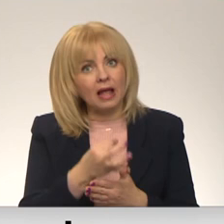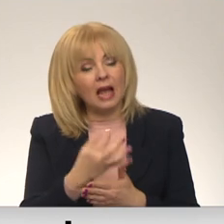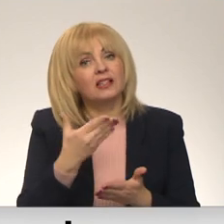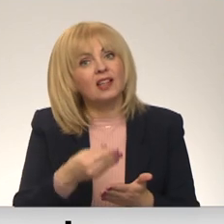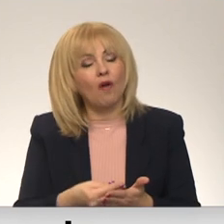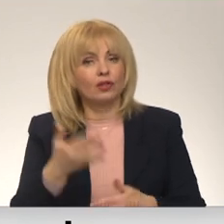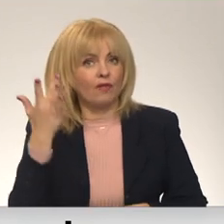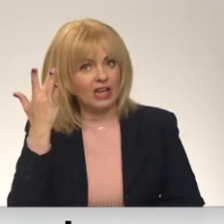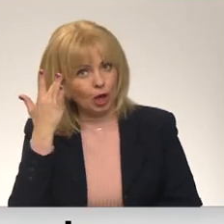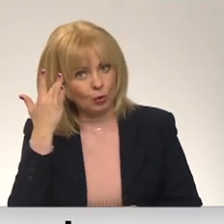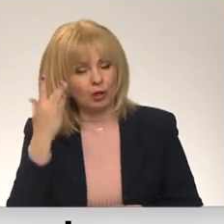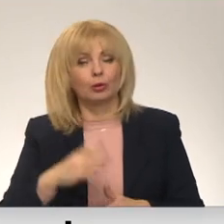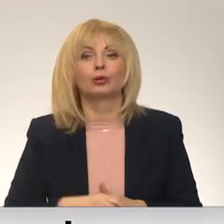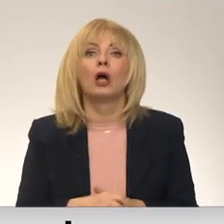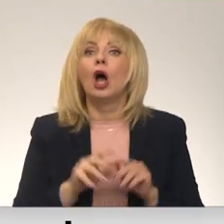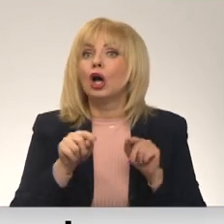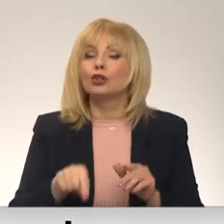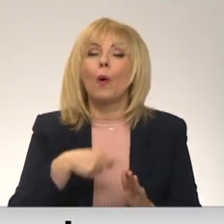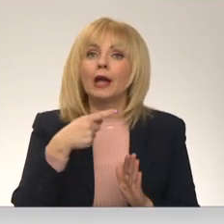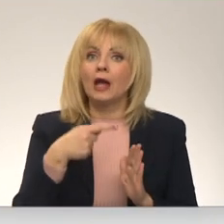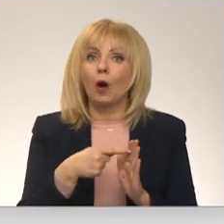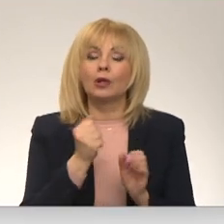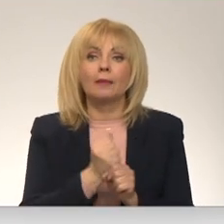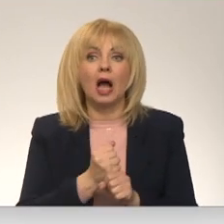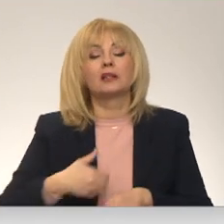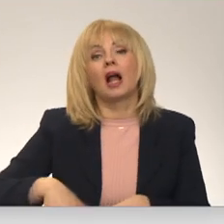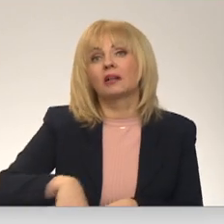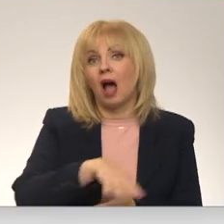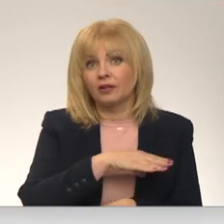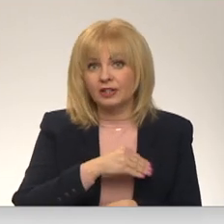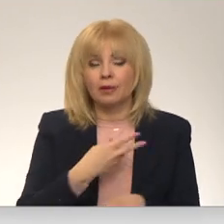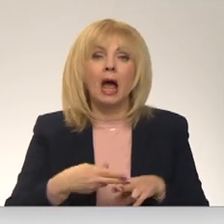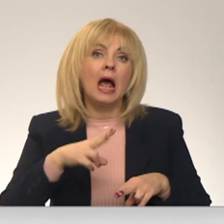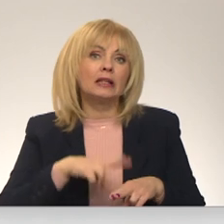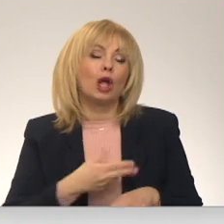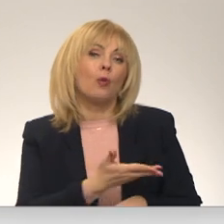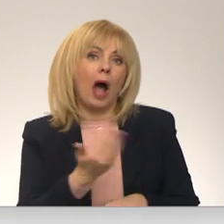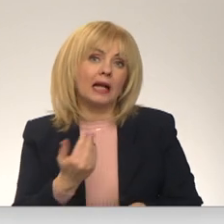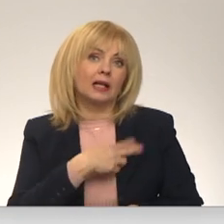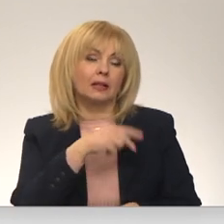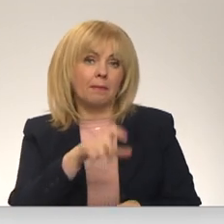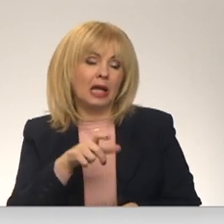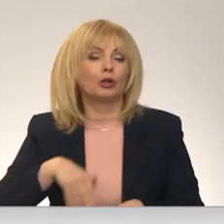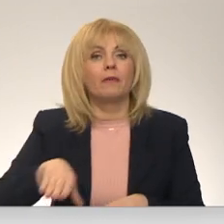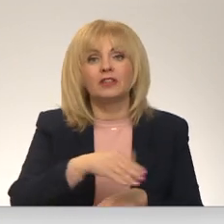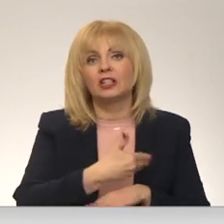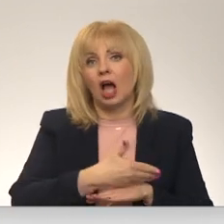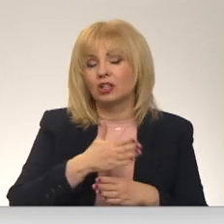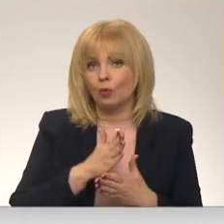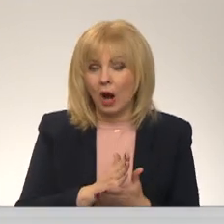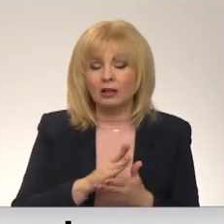viedokļus. Ar šo jautājumu mums ir jāstrādā visiem. Tādēļ aicinu mūsu biedrs visās nodaļās